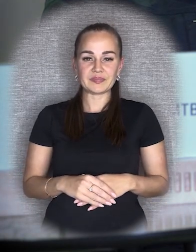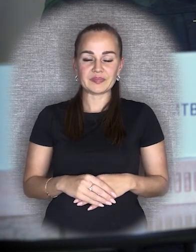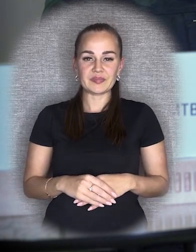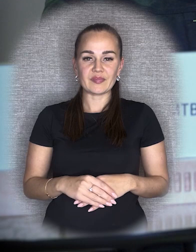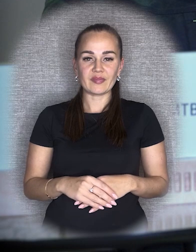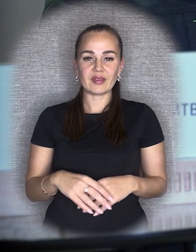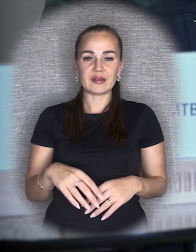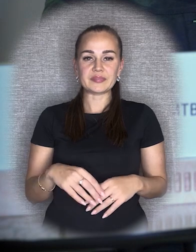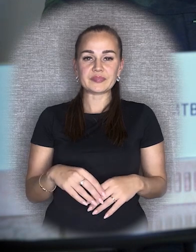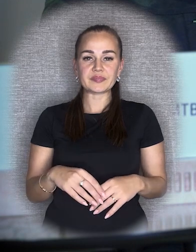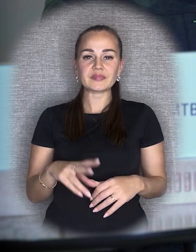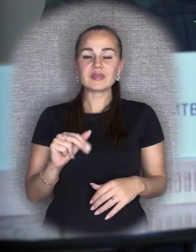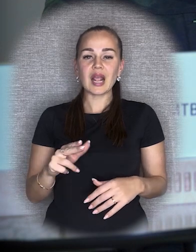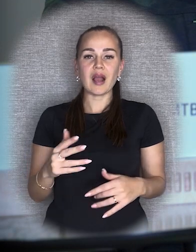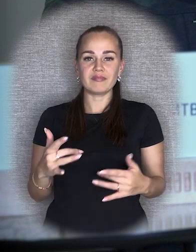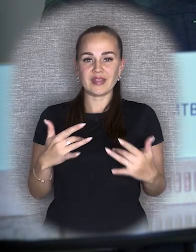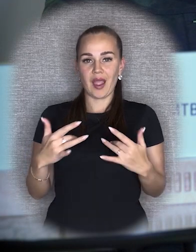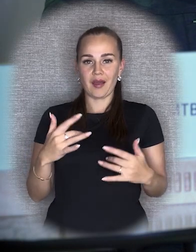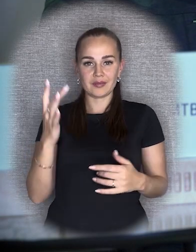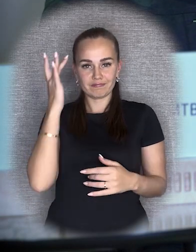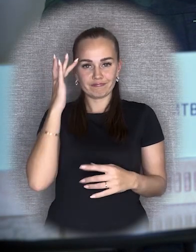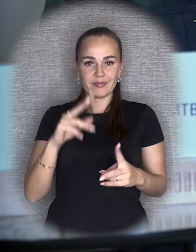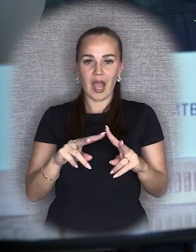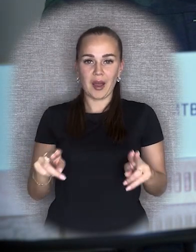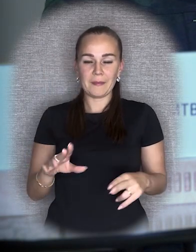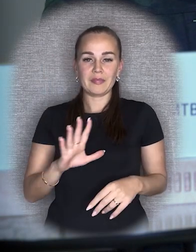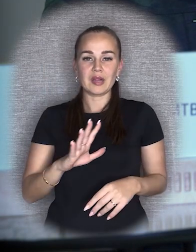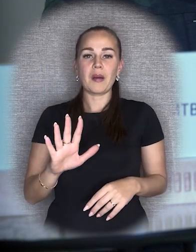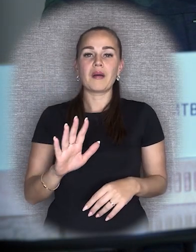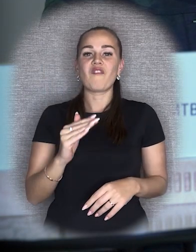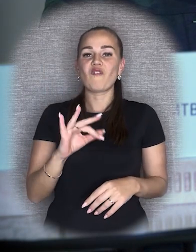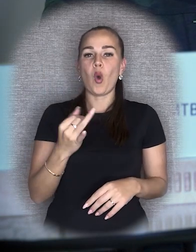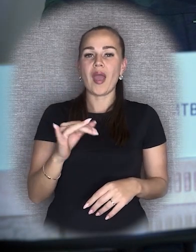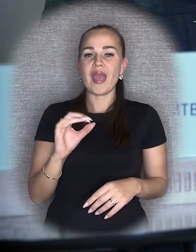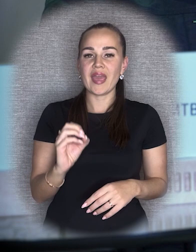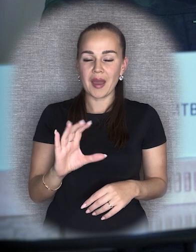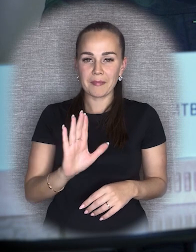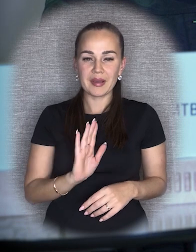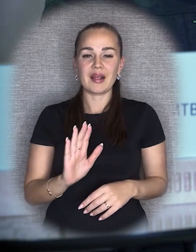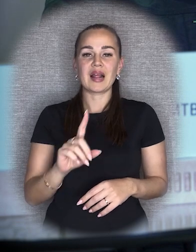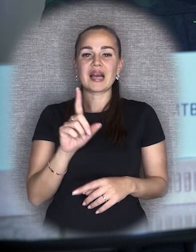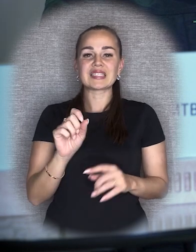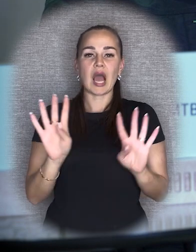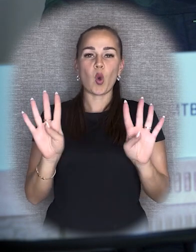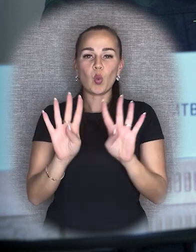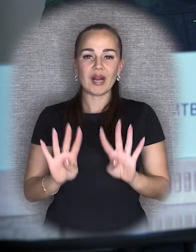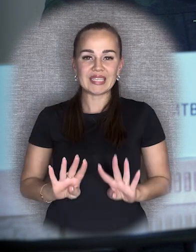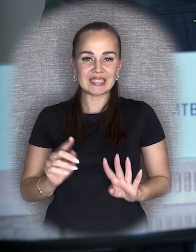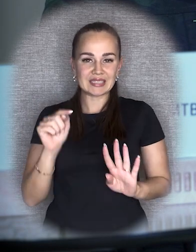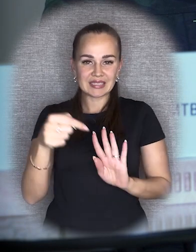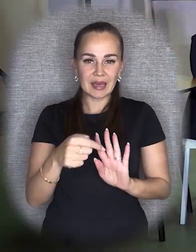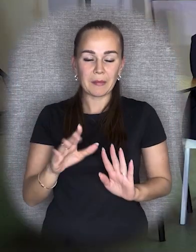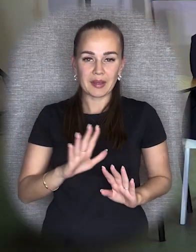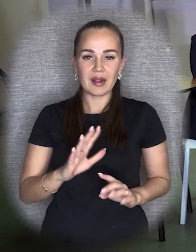некое архитектурное пространство театра. У нас было и фойе, и закулисье, и гримерки, и несколько